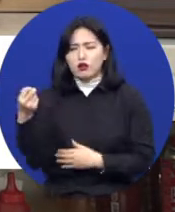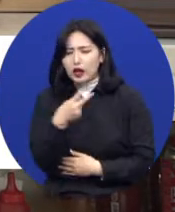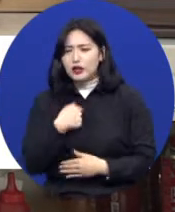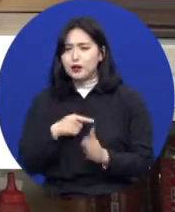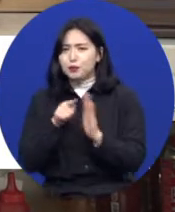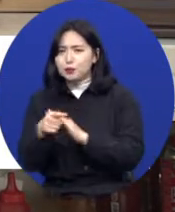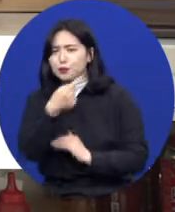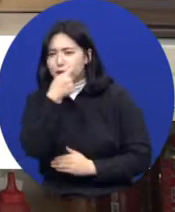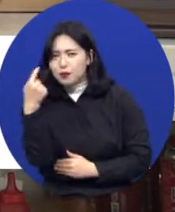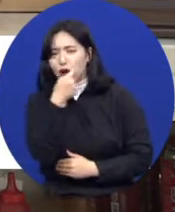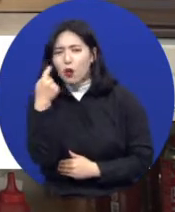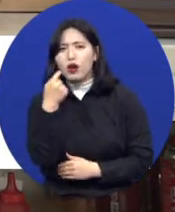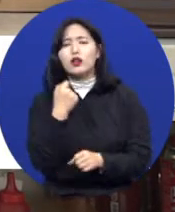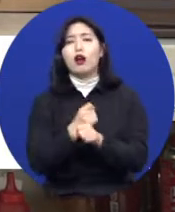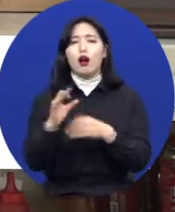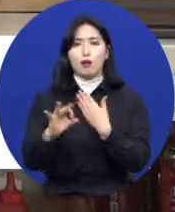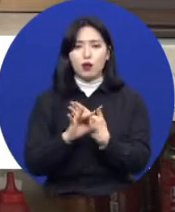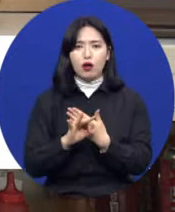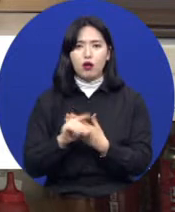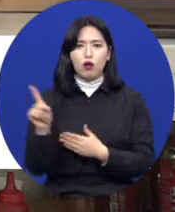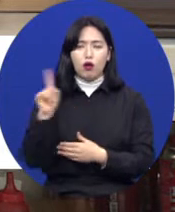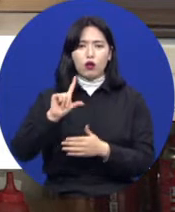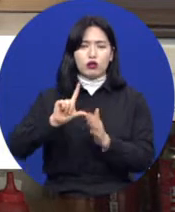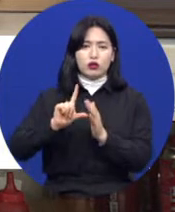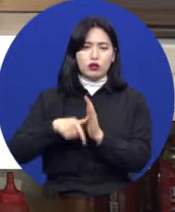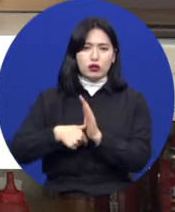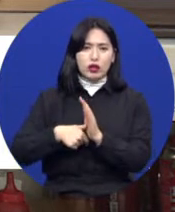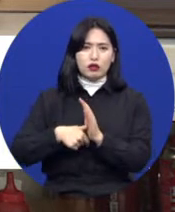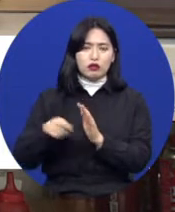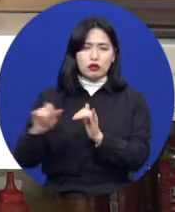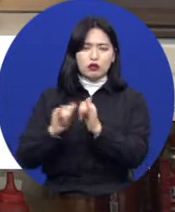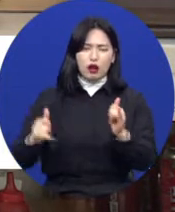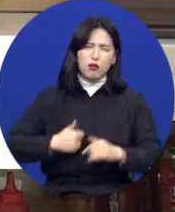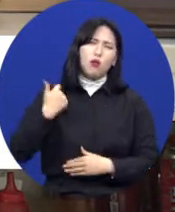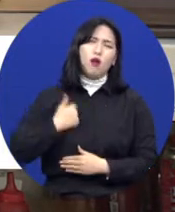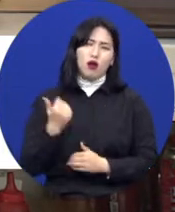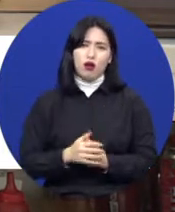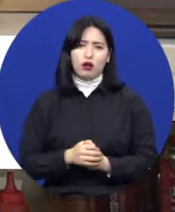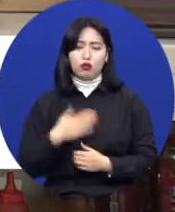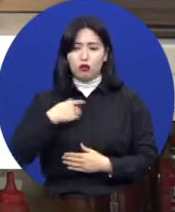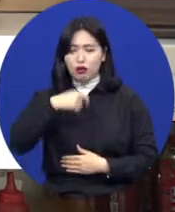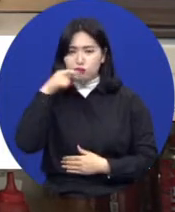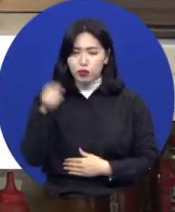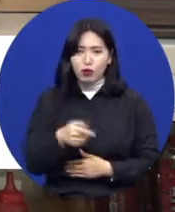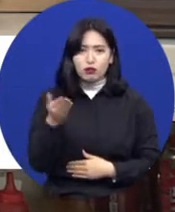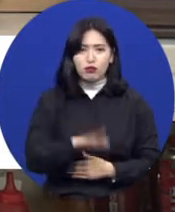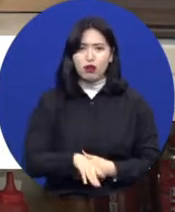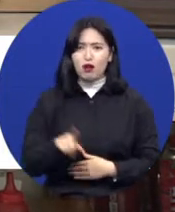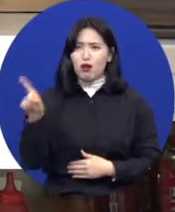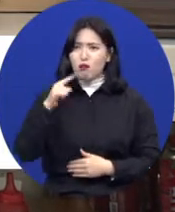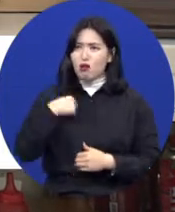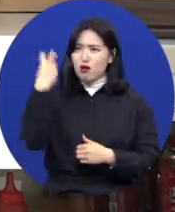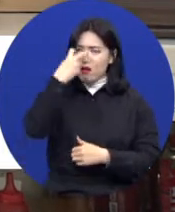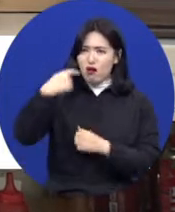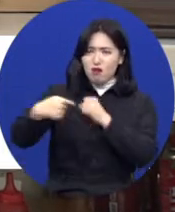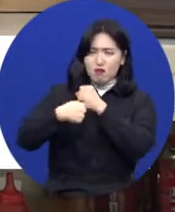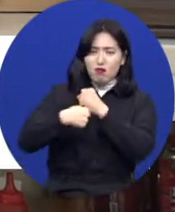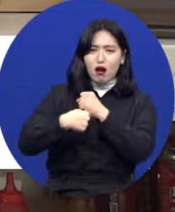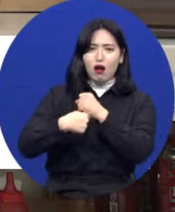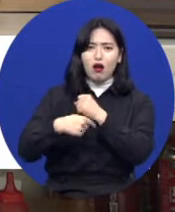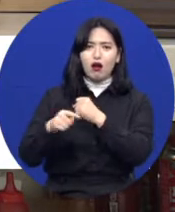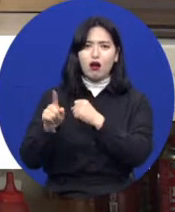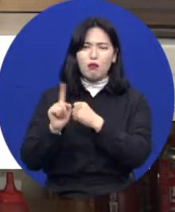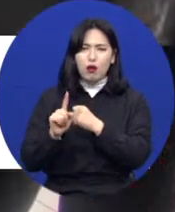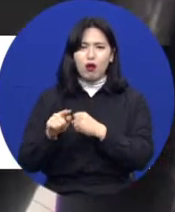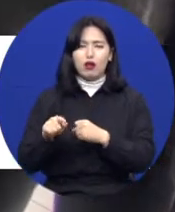확인하고 또 하고 이러면은 어른분들이 화내시죠. 식사로 왔는데 무슨 검문하냐고. 아 이렇게 하시는 게